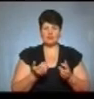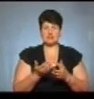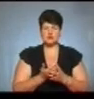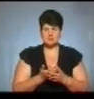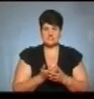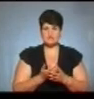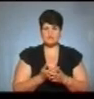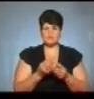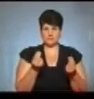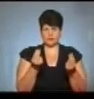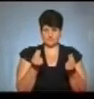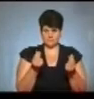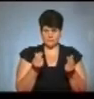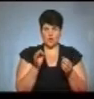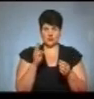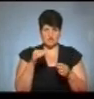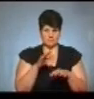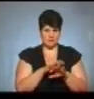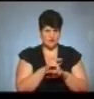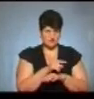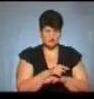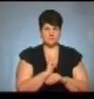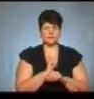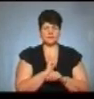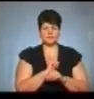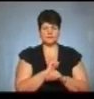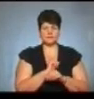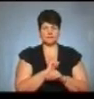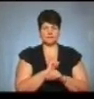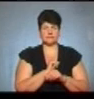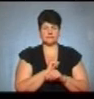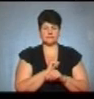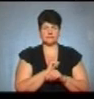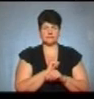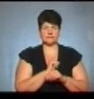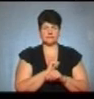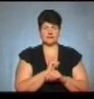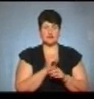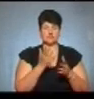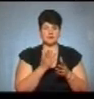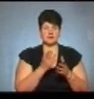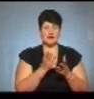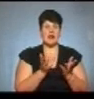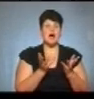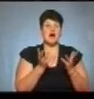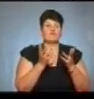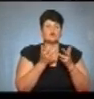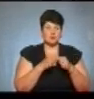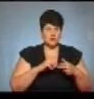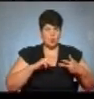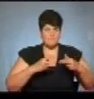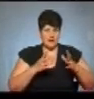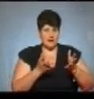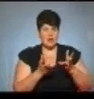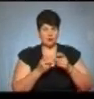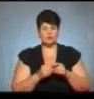в грошовій формі через Ощадбанк, не в готівковій формі, Якщо вони підлягали автоматичному перерахунку, то вони